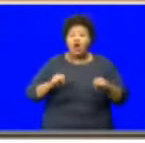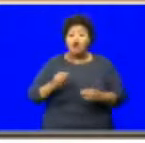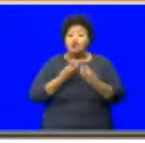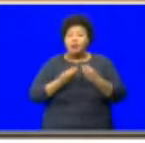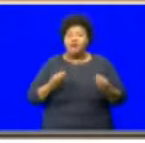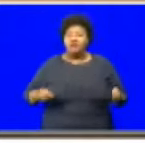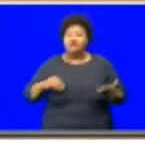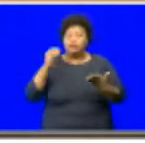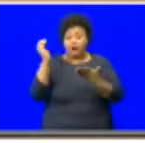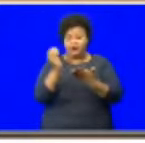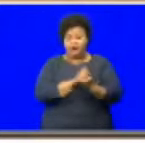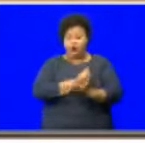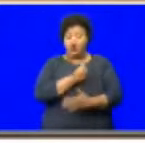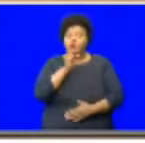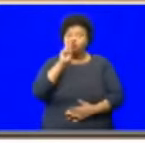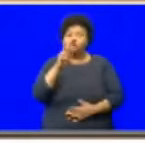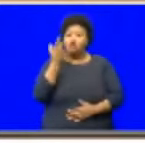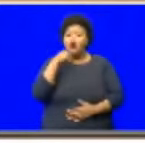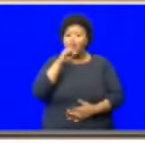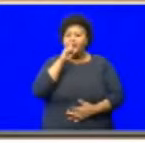sebavele basishile emhlabeni.